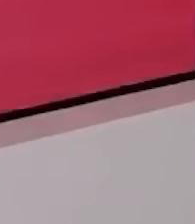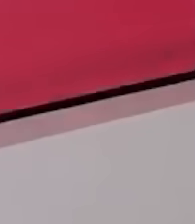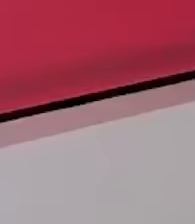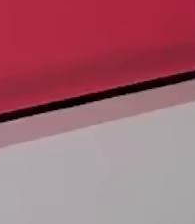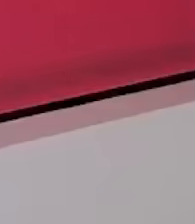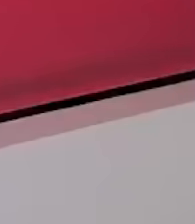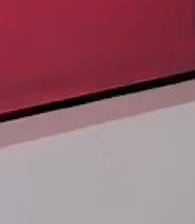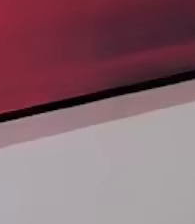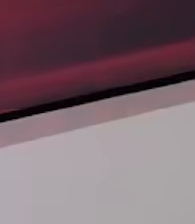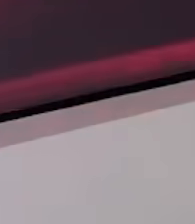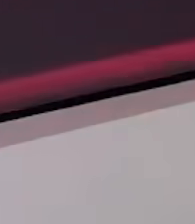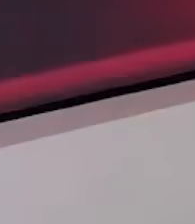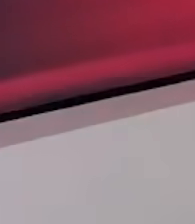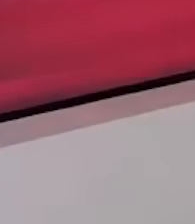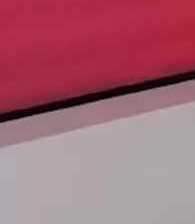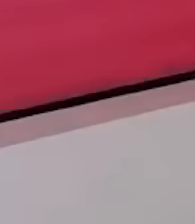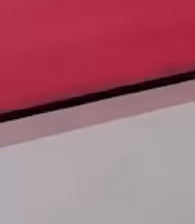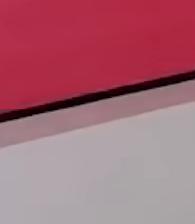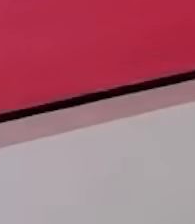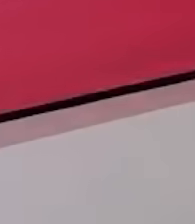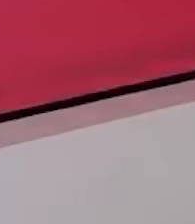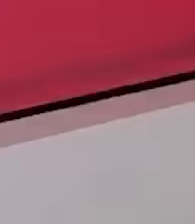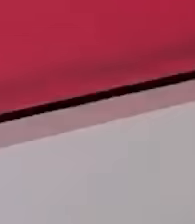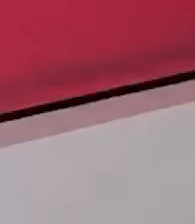sa www.gmanews.tv